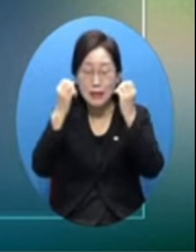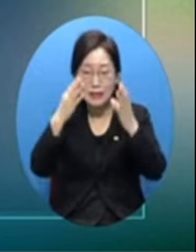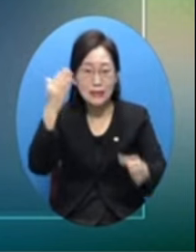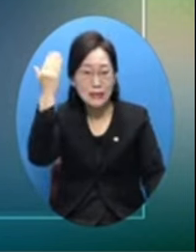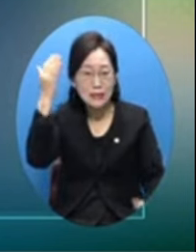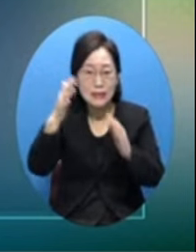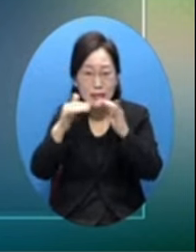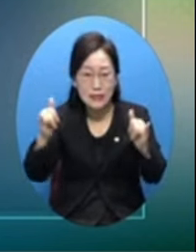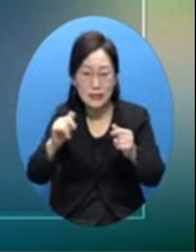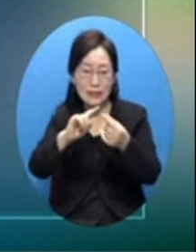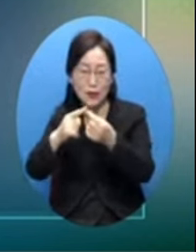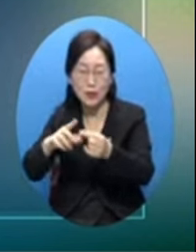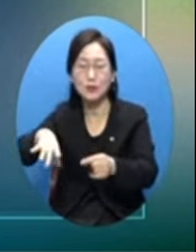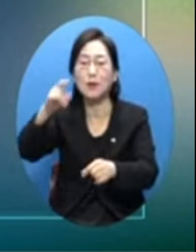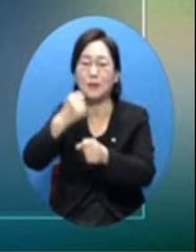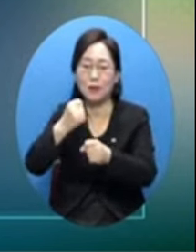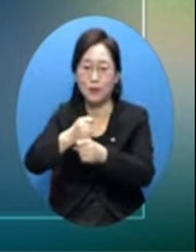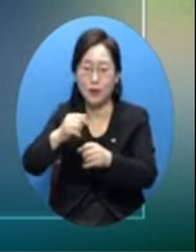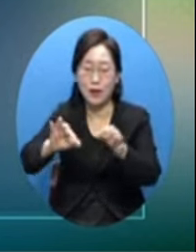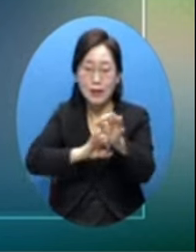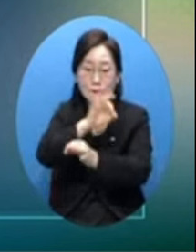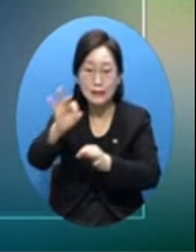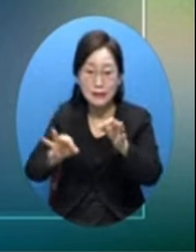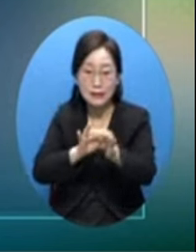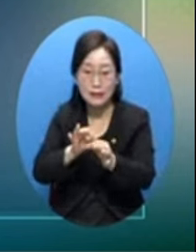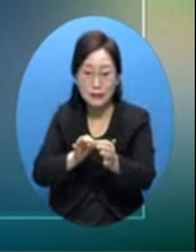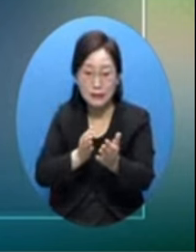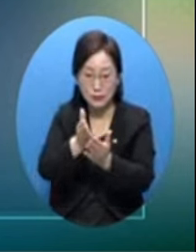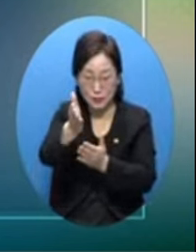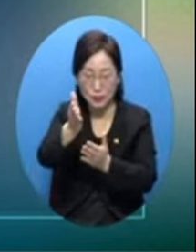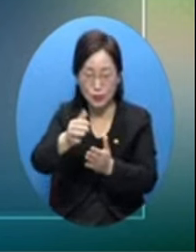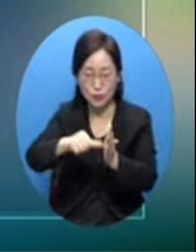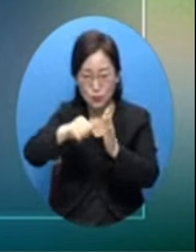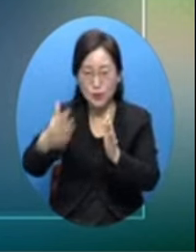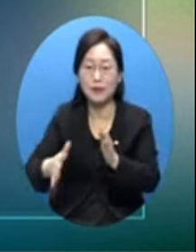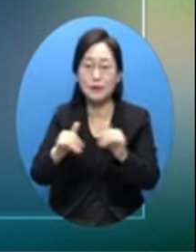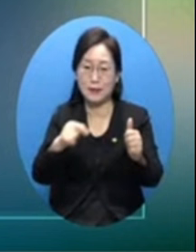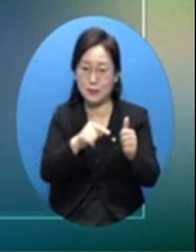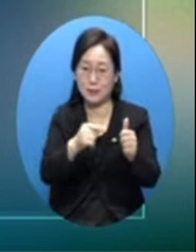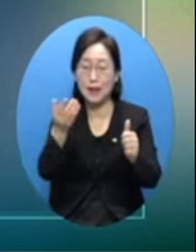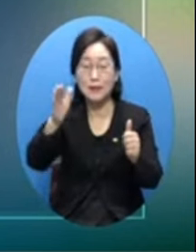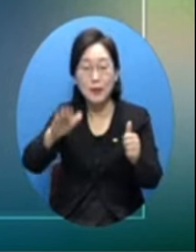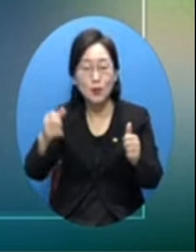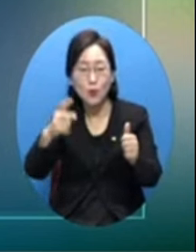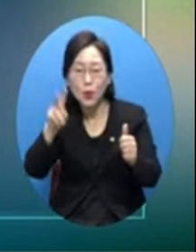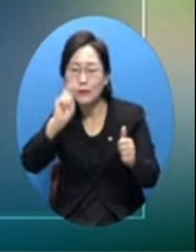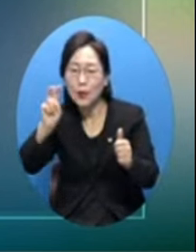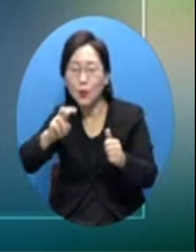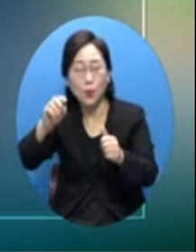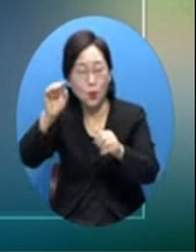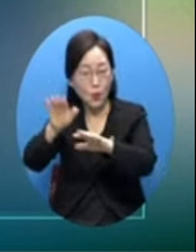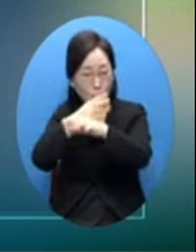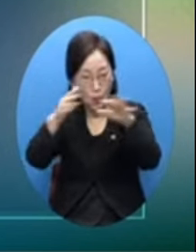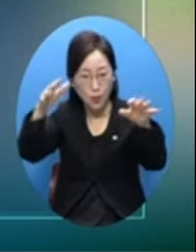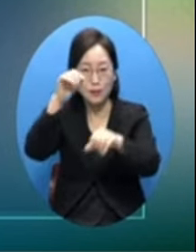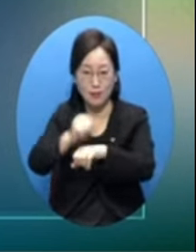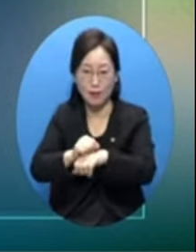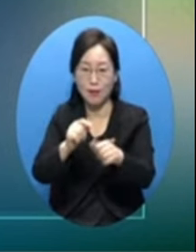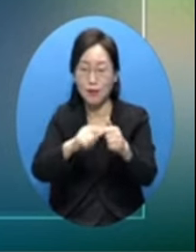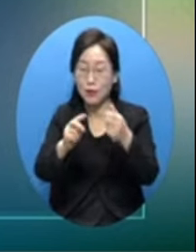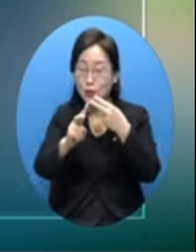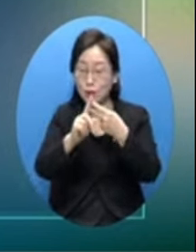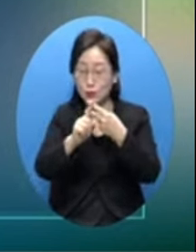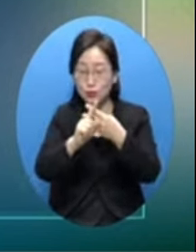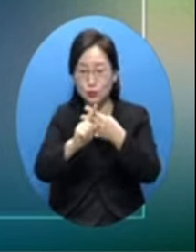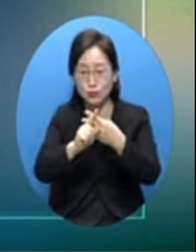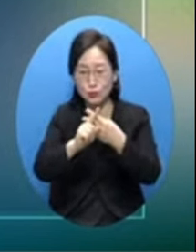경영 분야의 유명한 경영학자 근데 동시에 그런 유명한 작곡가입니다 중고학교 때부터 음악에 푹 빠졌는데